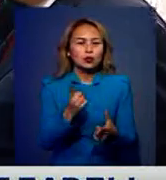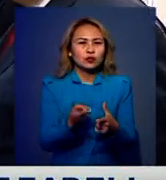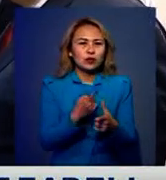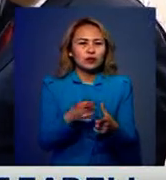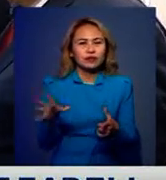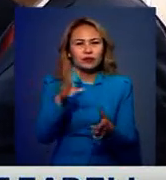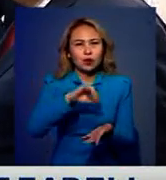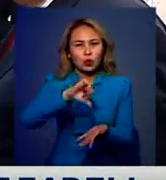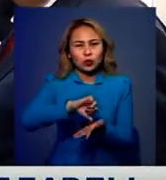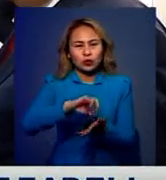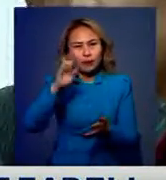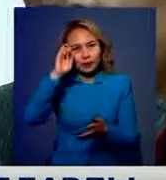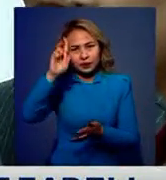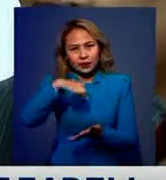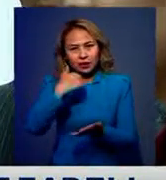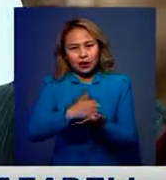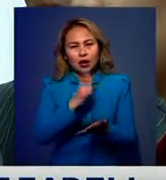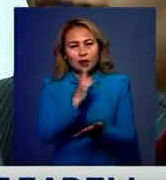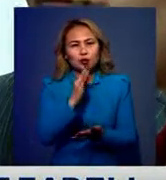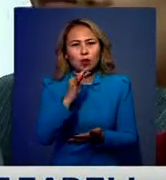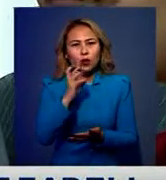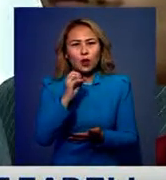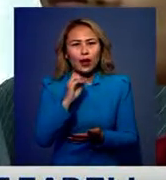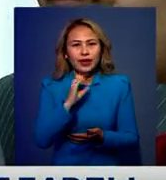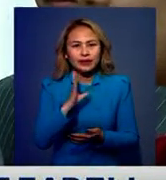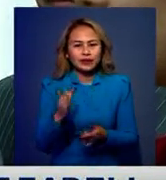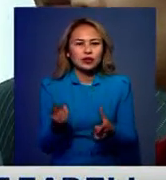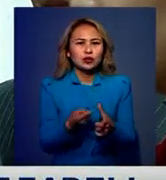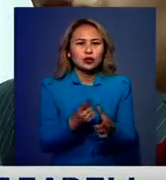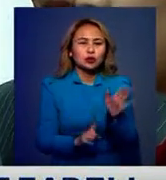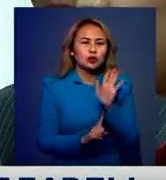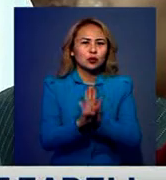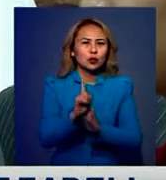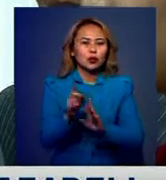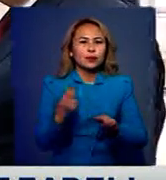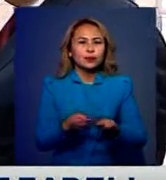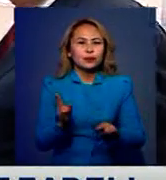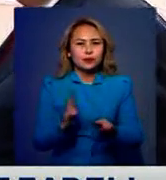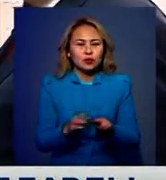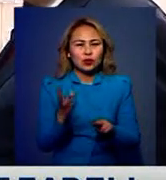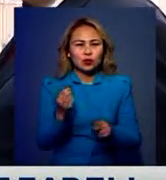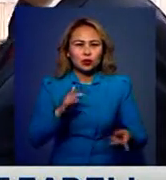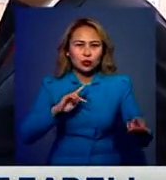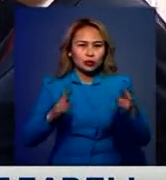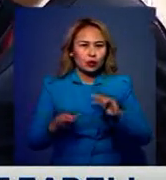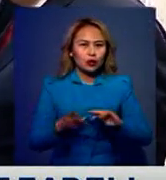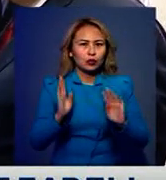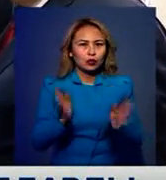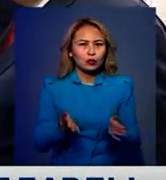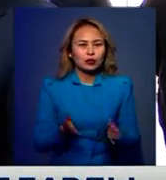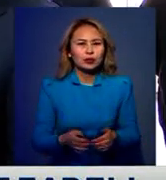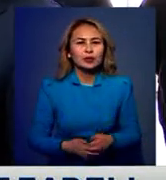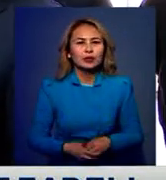үлестерін қосып жатыр. Мемлекет басшысы Қасым-Жомарт Тоқаев кейінгі буын өкілдері кежегені кейін тартпай, керісінше кемелдене беру керек